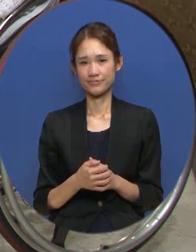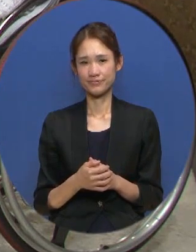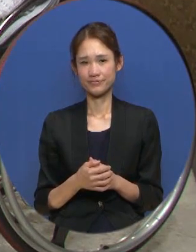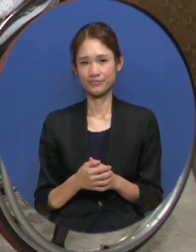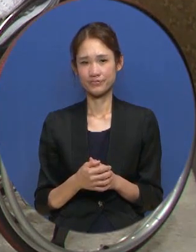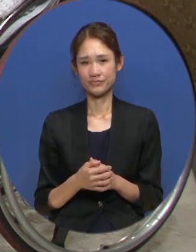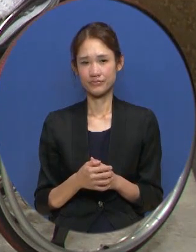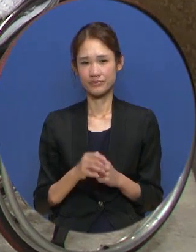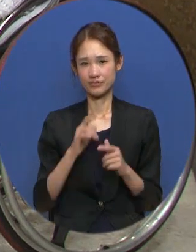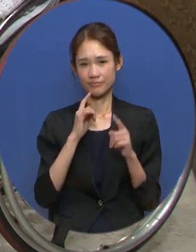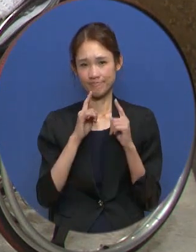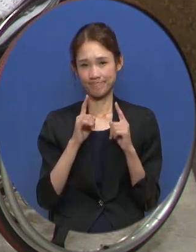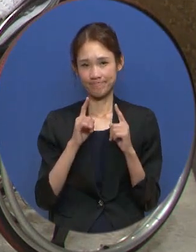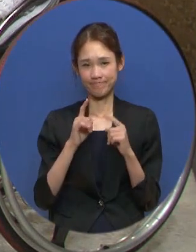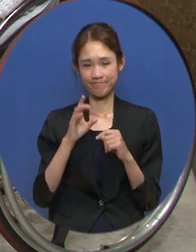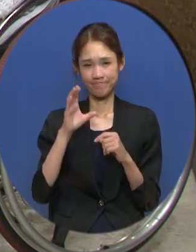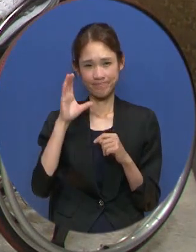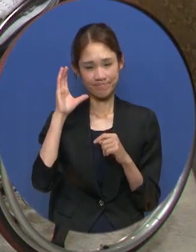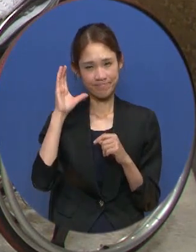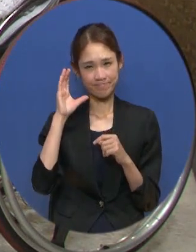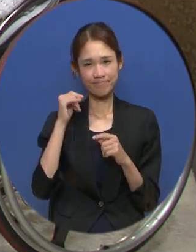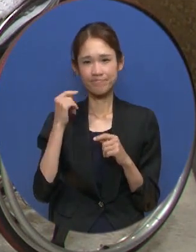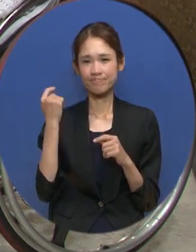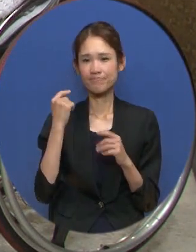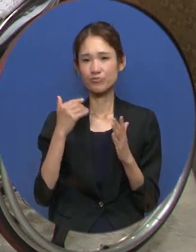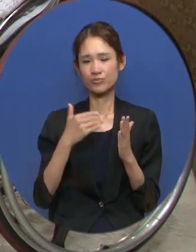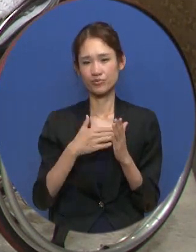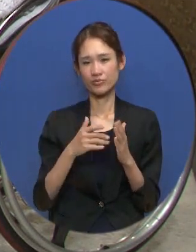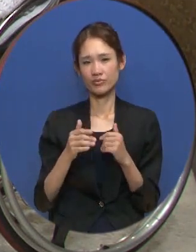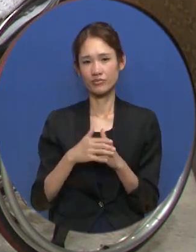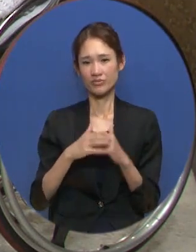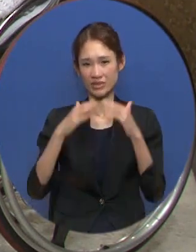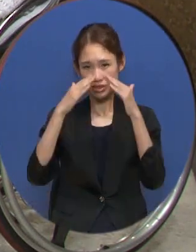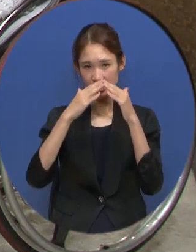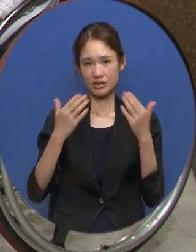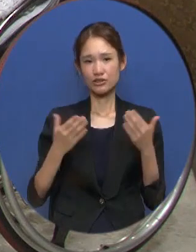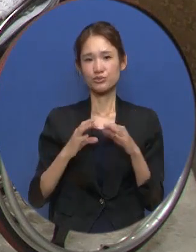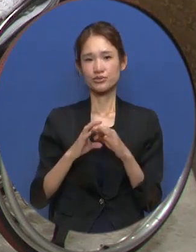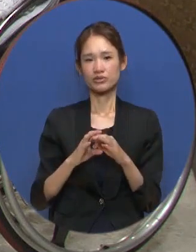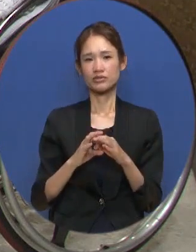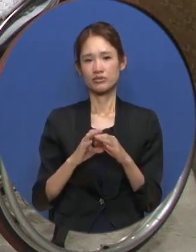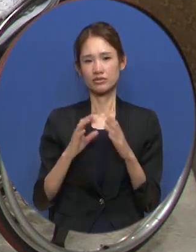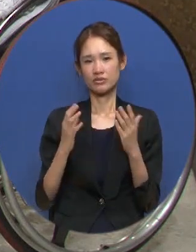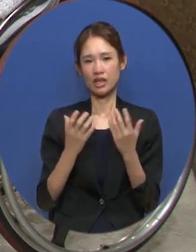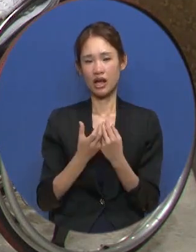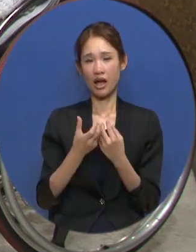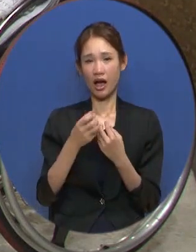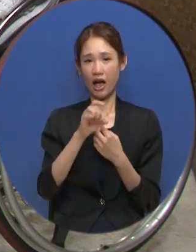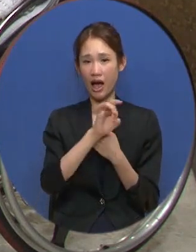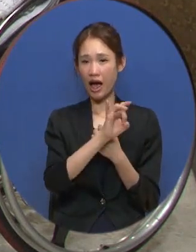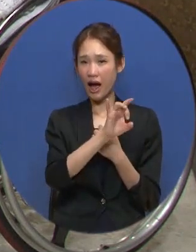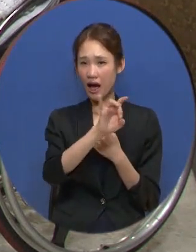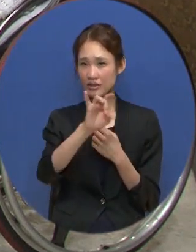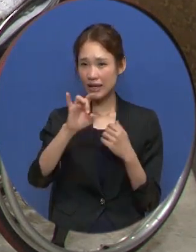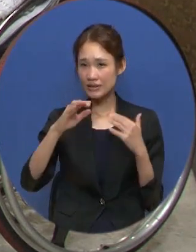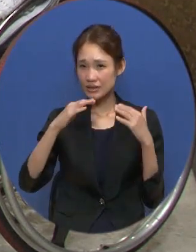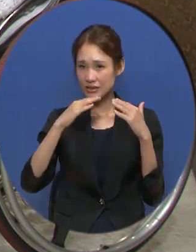그 말씀하신 것을 들어보면은 재택근무라고 해서 이제 다 따로 집에 있기